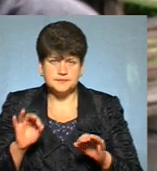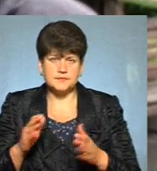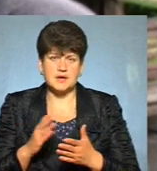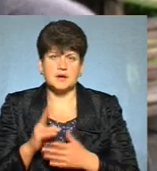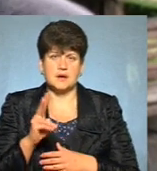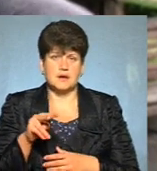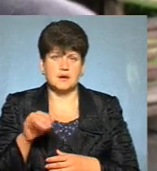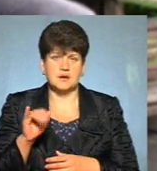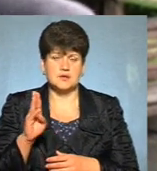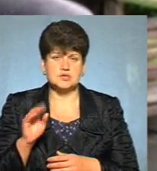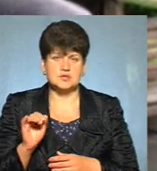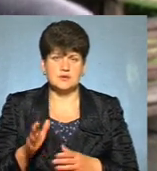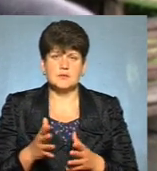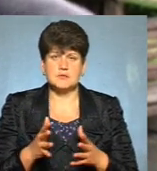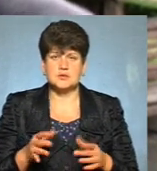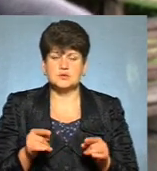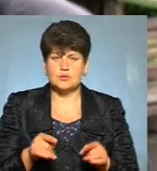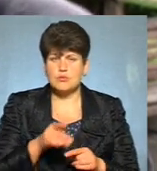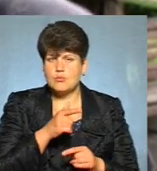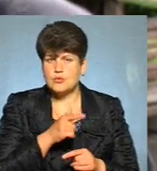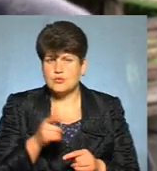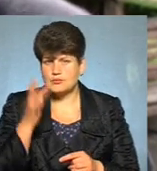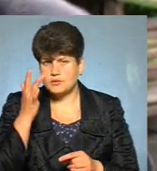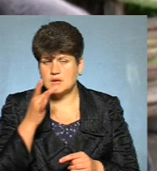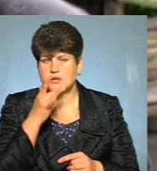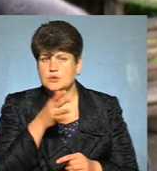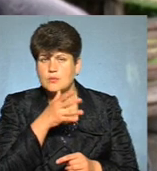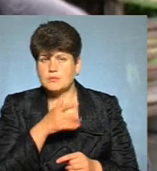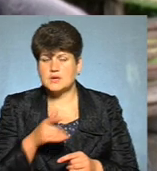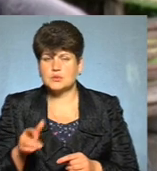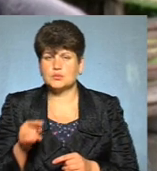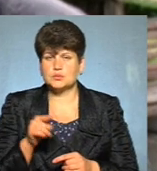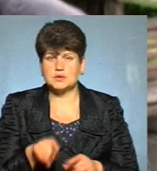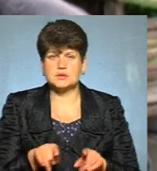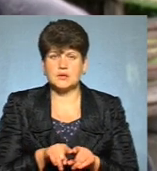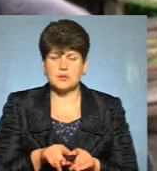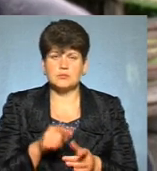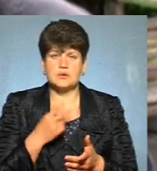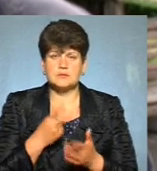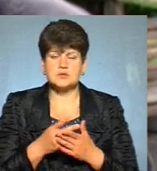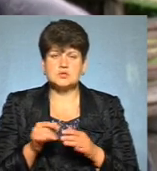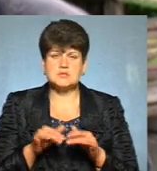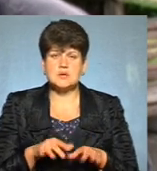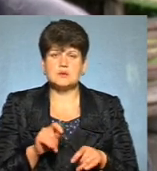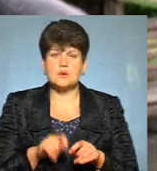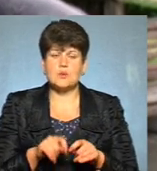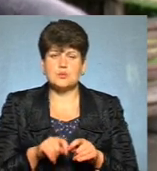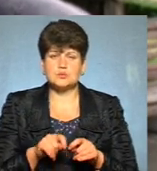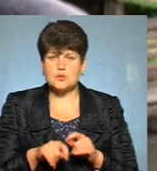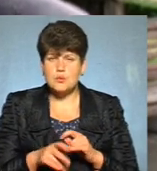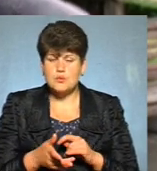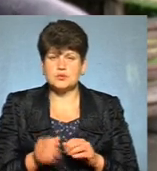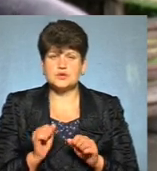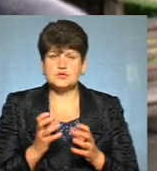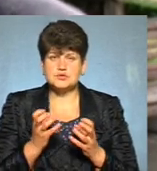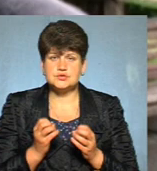кліщів. Більше того, протягом літнього періоду в них також передбачені заходи контролю і, можливо, ще